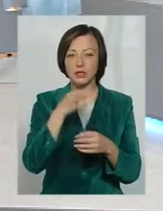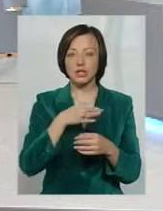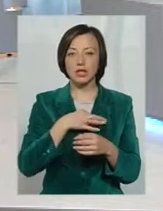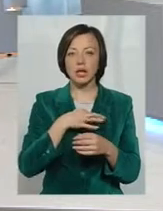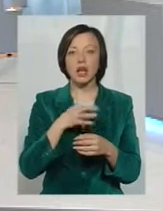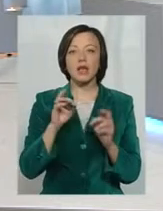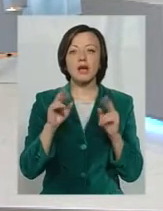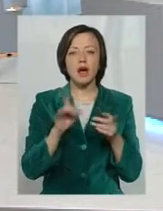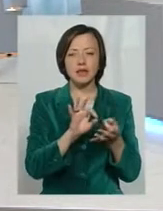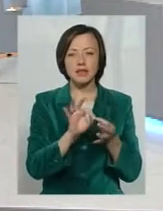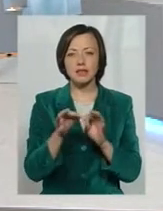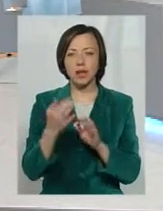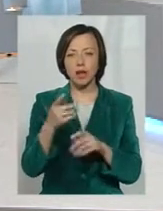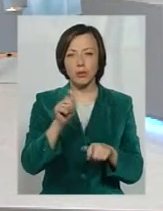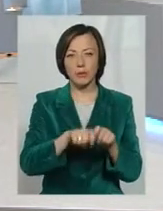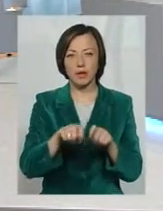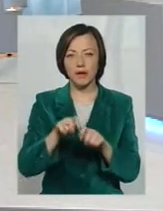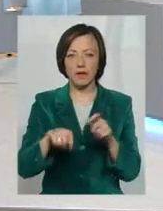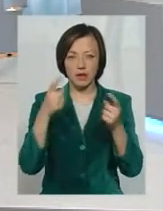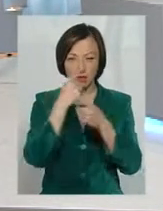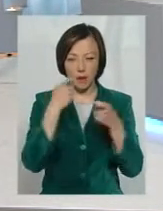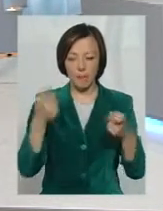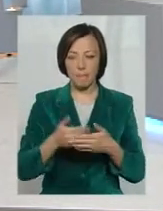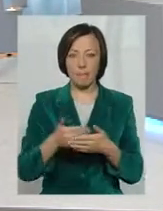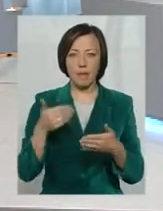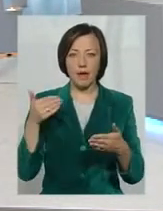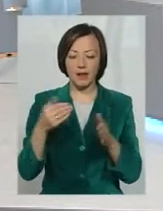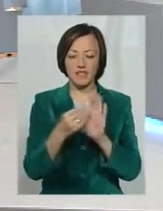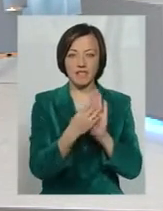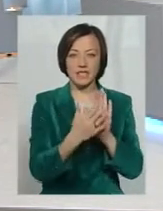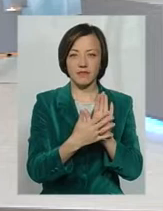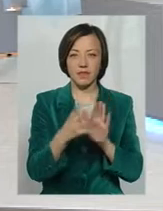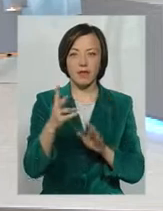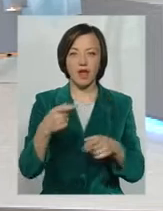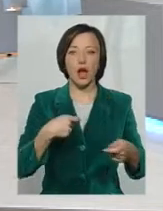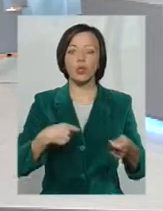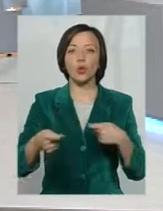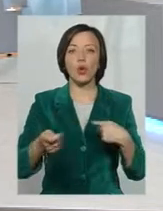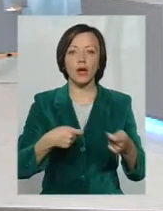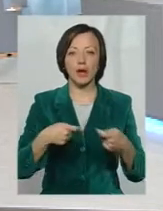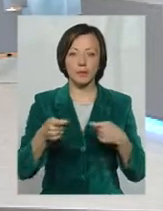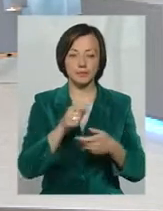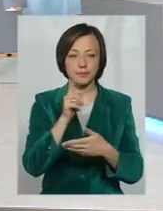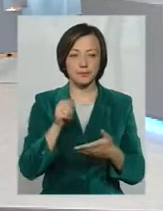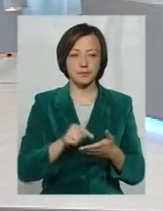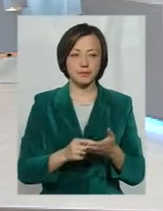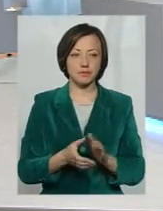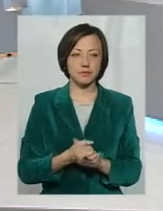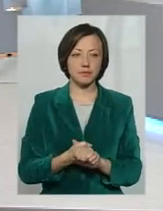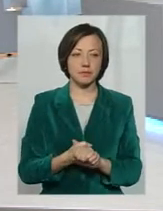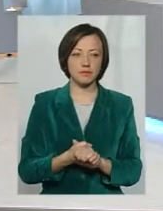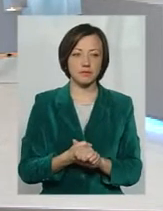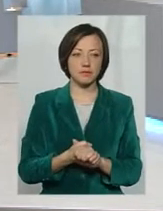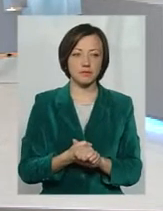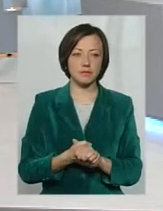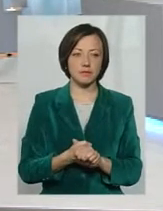детально перевіряєте інформацію перед виставленням на торги об'єкта? Для нас головне, щоб була повністю